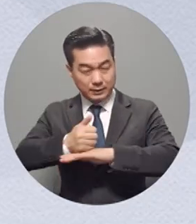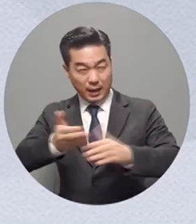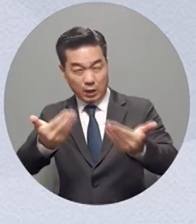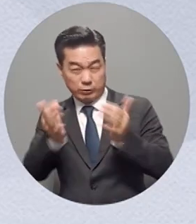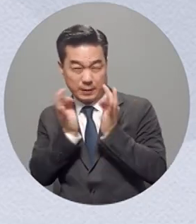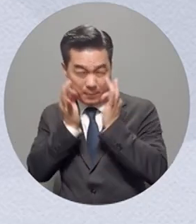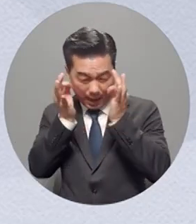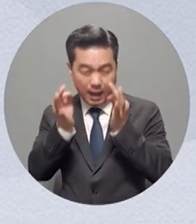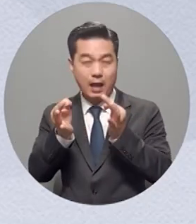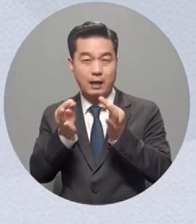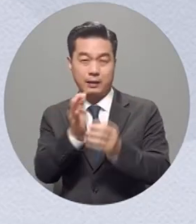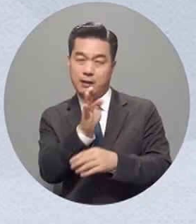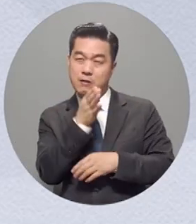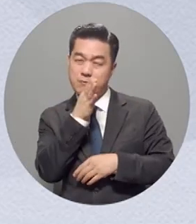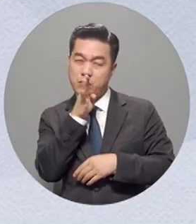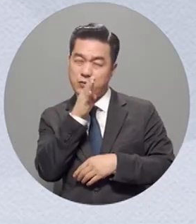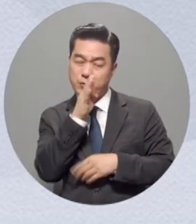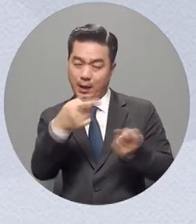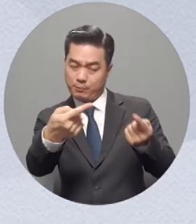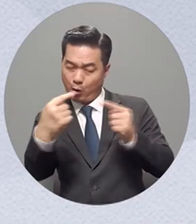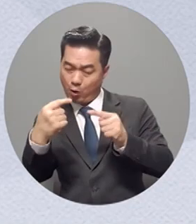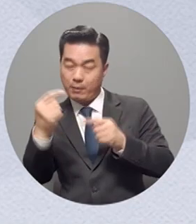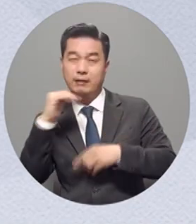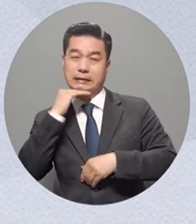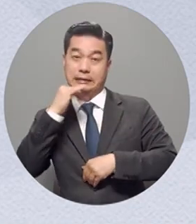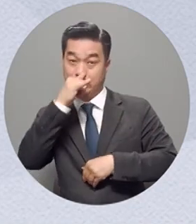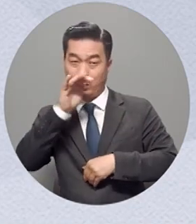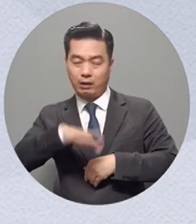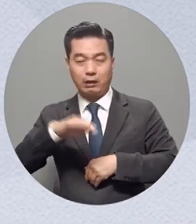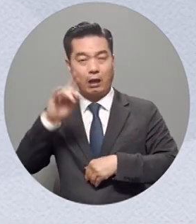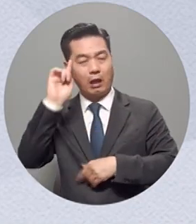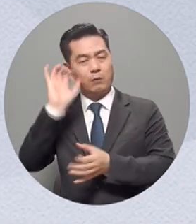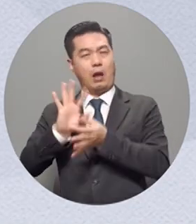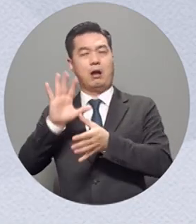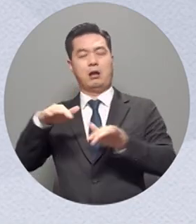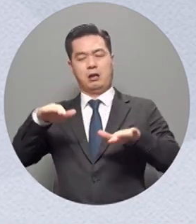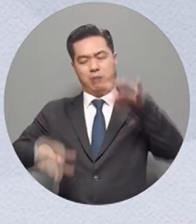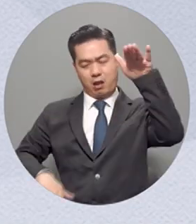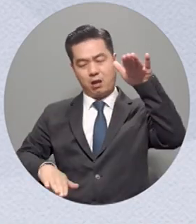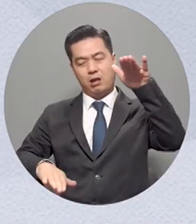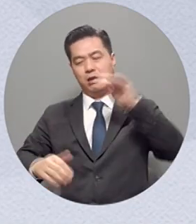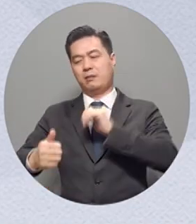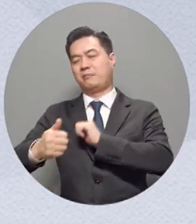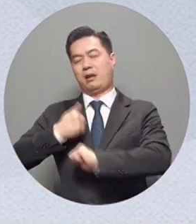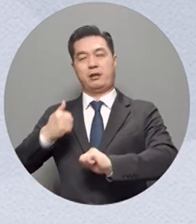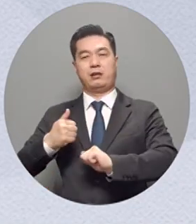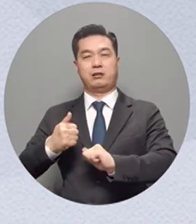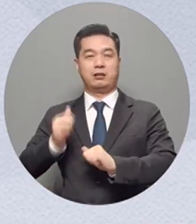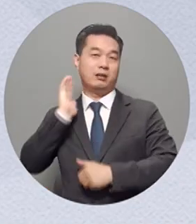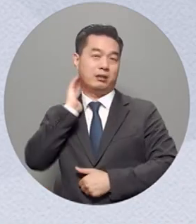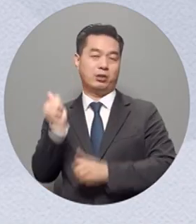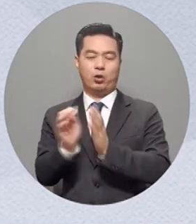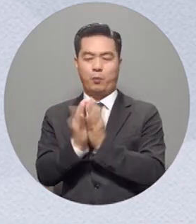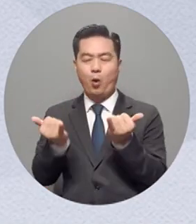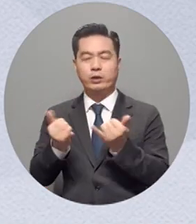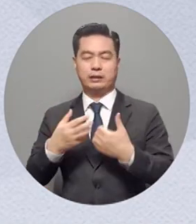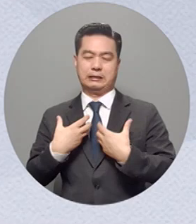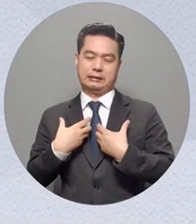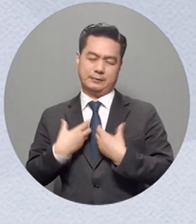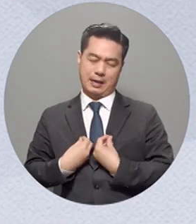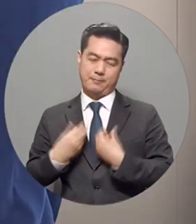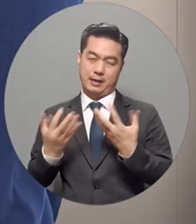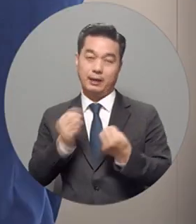부동표가 넘어올 걸 기대했지만 예상보다 큰 차이로 탈락했다며 대통령 본인이 매우 실망한 것 같다고